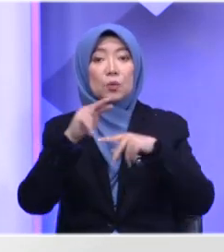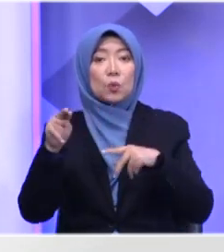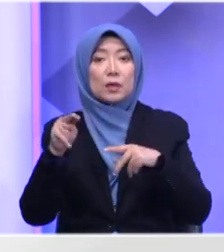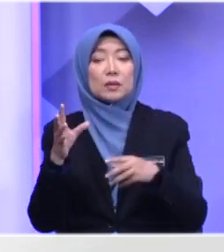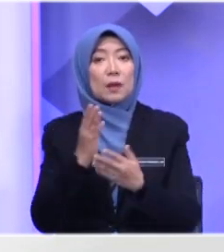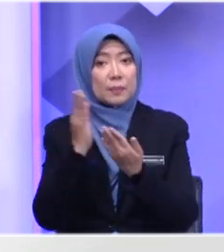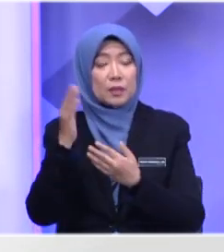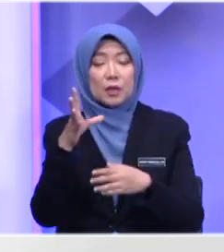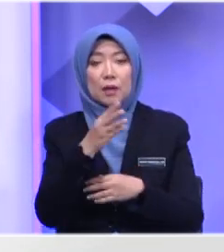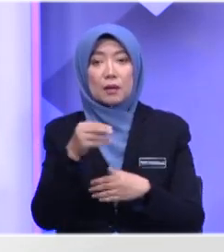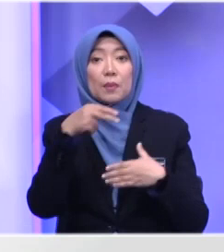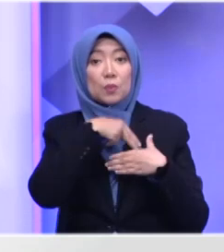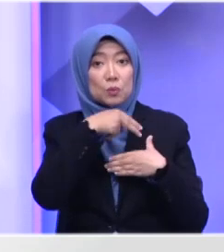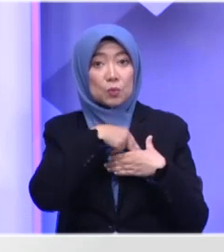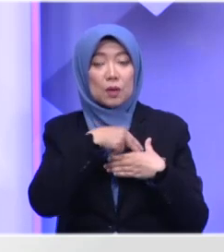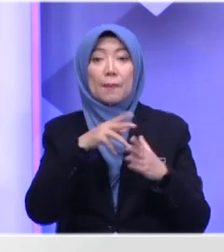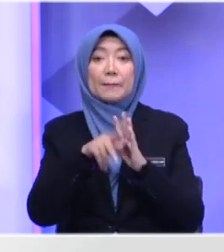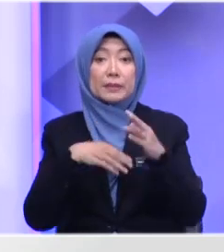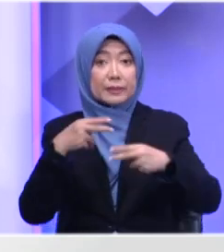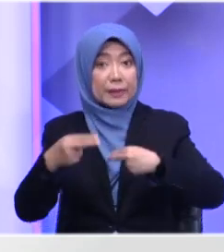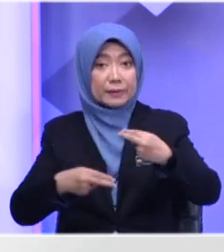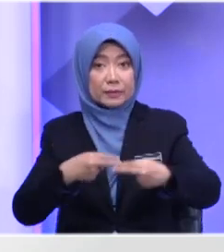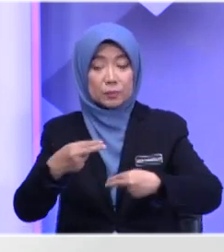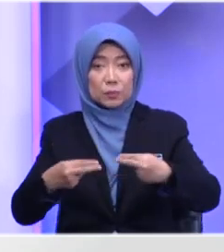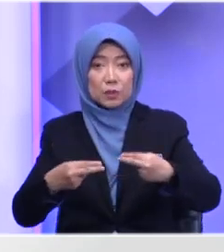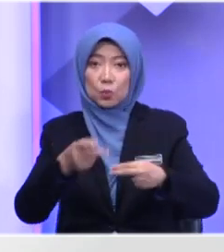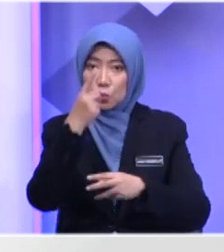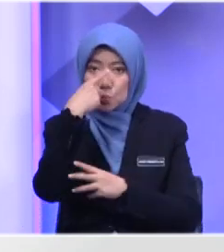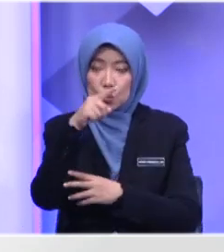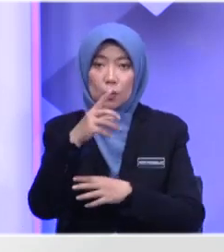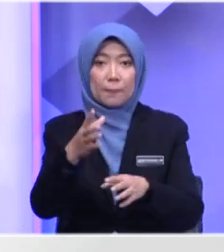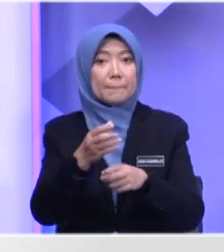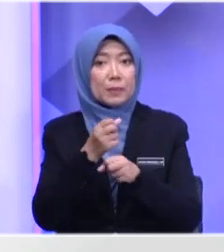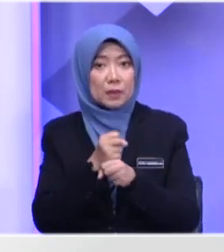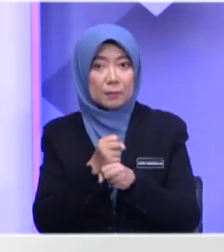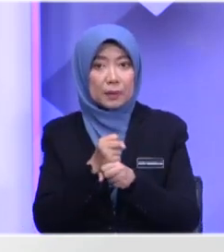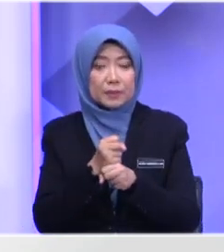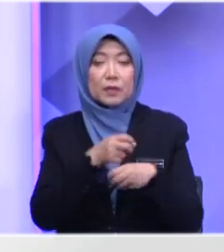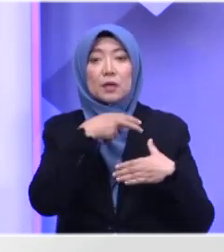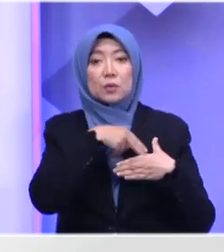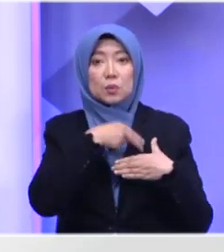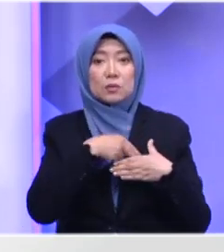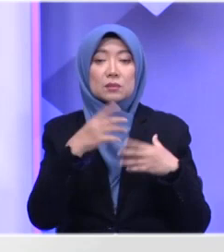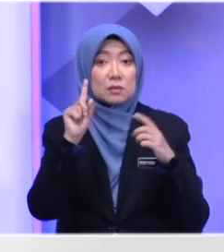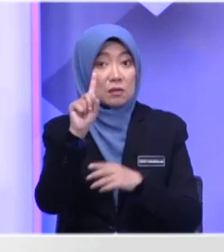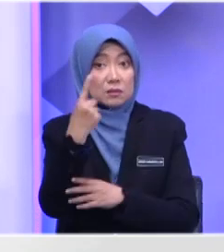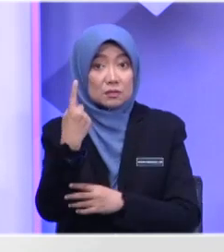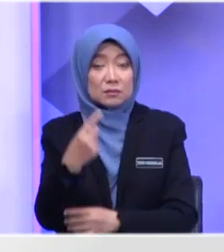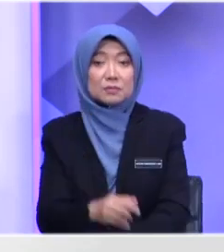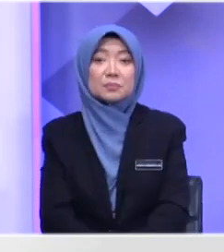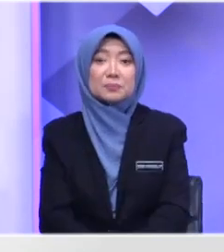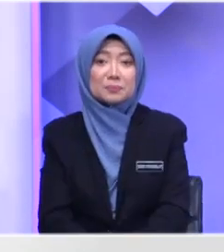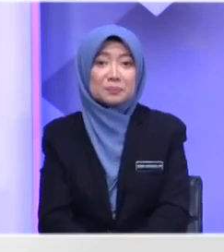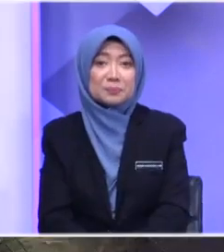mendapatkan keuntungan penyage poelee Hai untuk mencapai Hai keuntungan semata mati oke